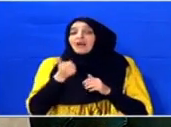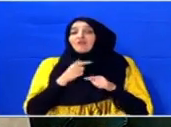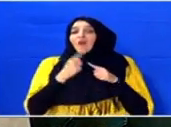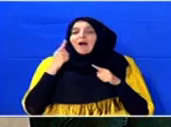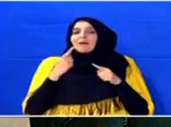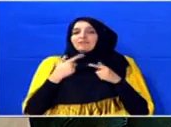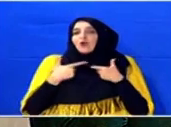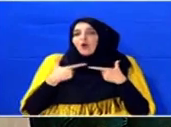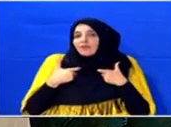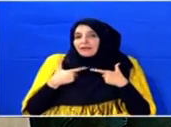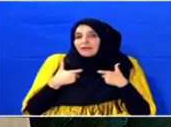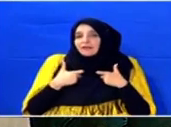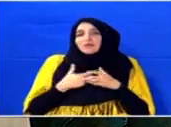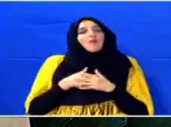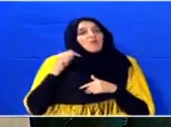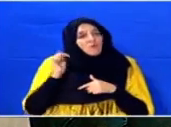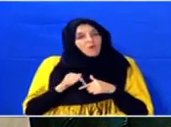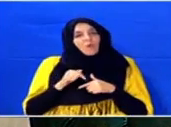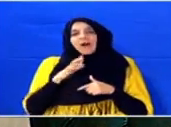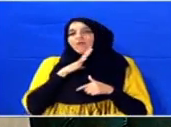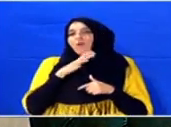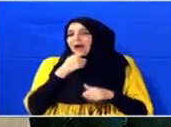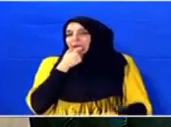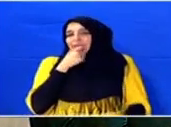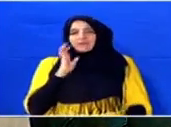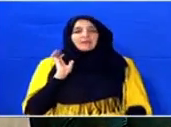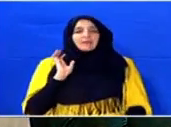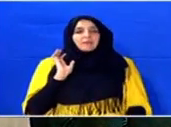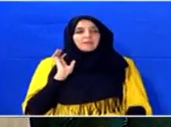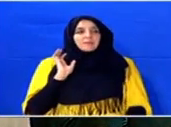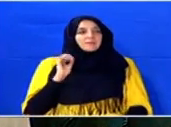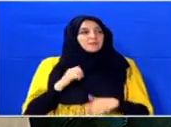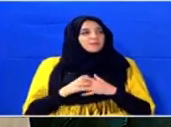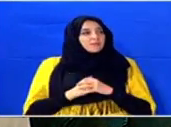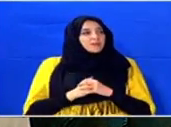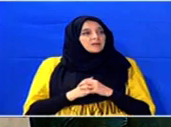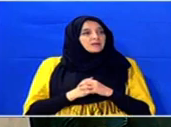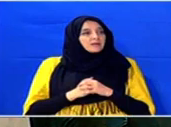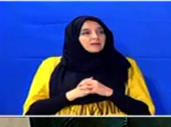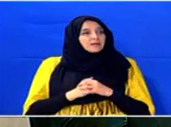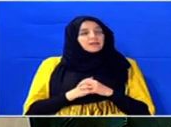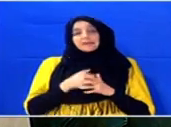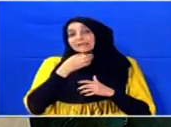نزاع لازم يكون التحكيم اذا يحضر الافضل